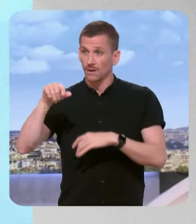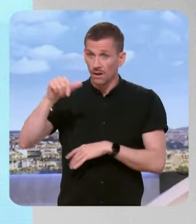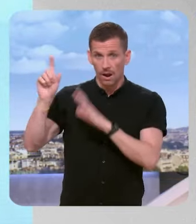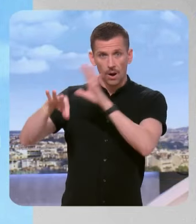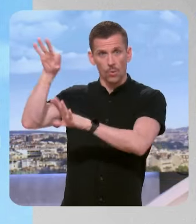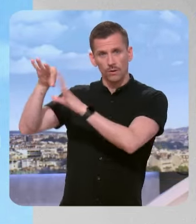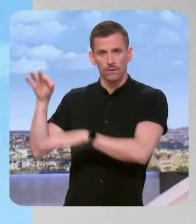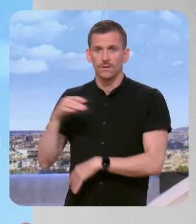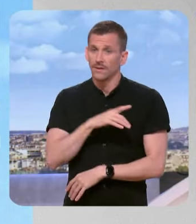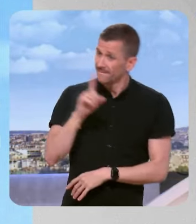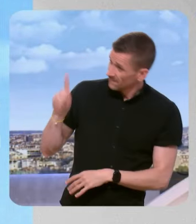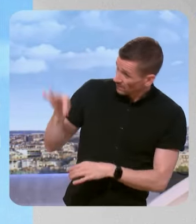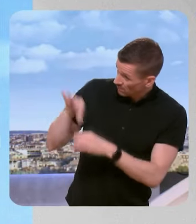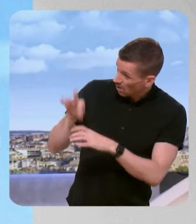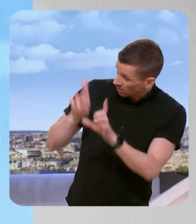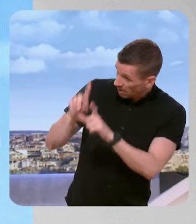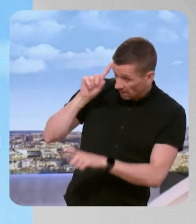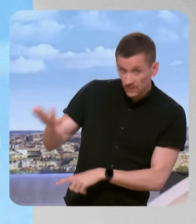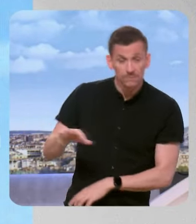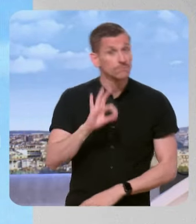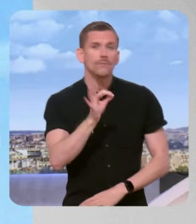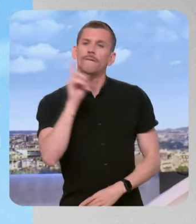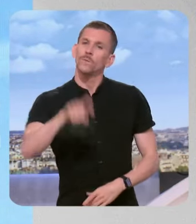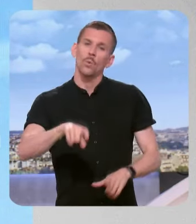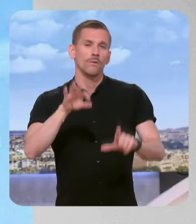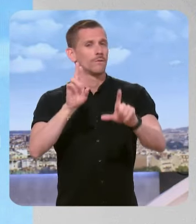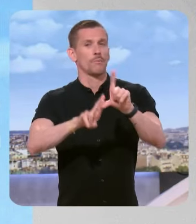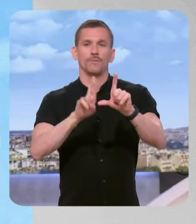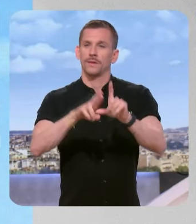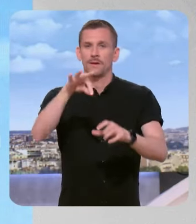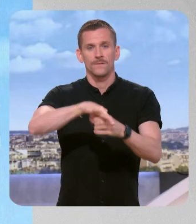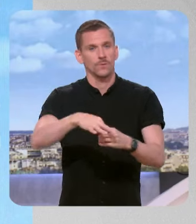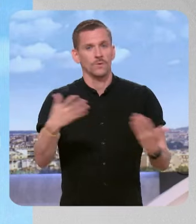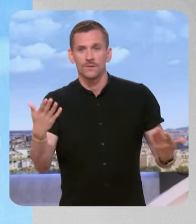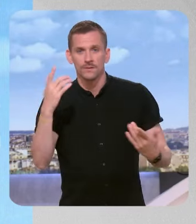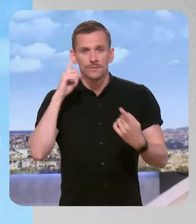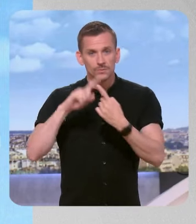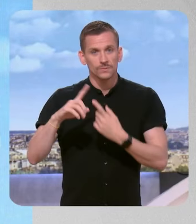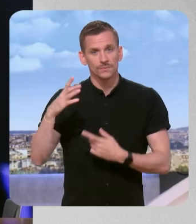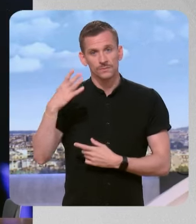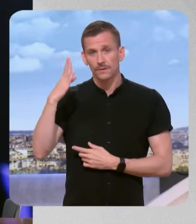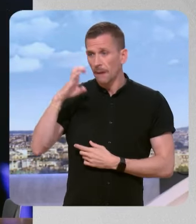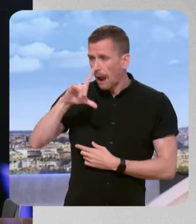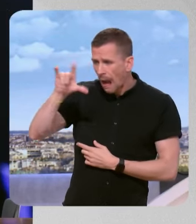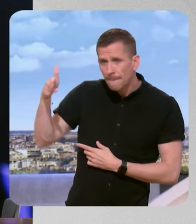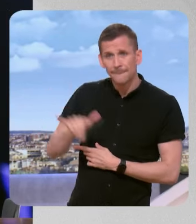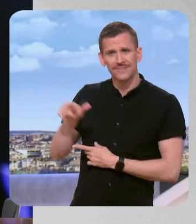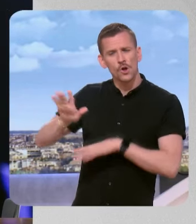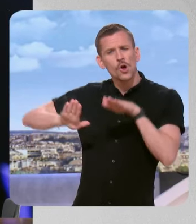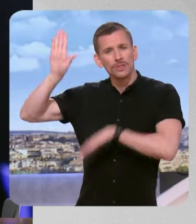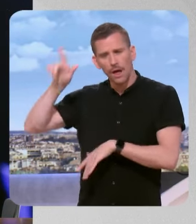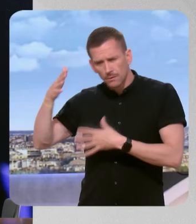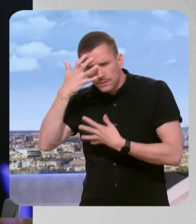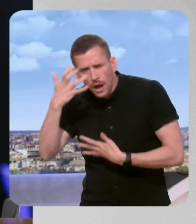l' effectivement il faut voter pour la liste de François xayer bami qui est un un président de délégation extrêmement sérieux extrêmement précis sur tous les